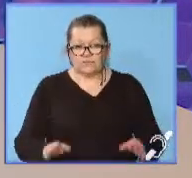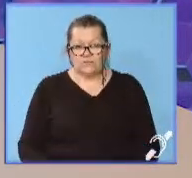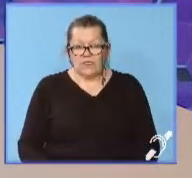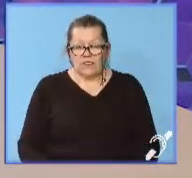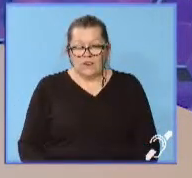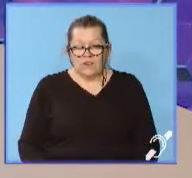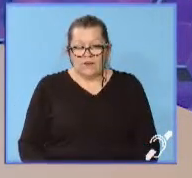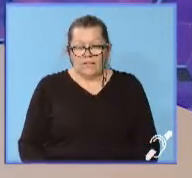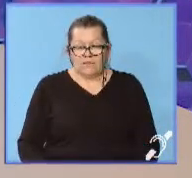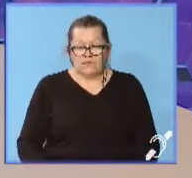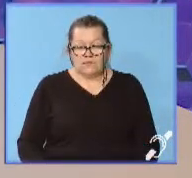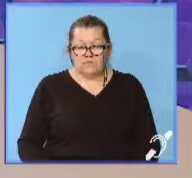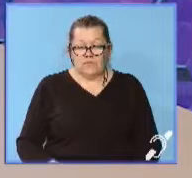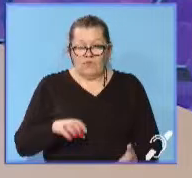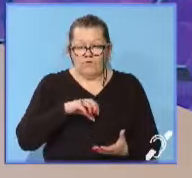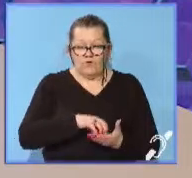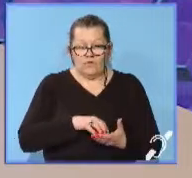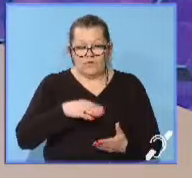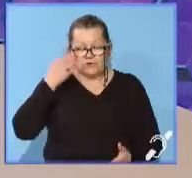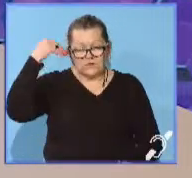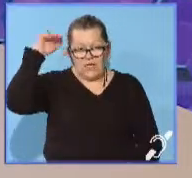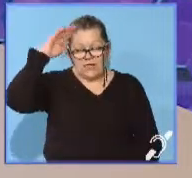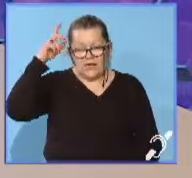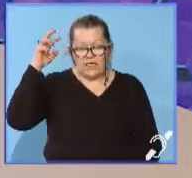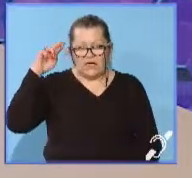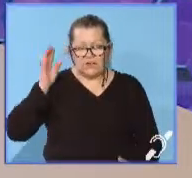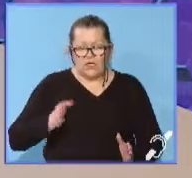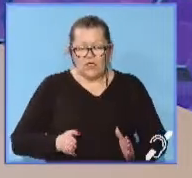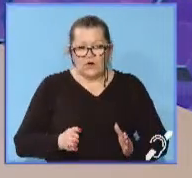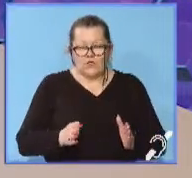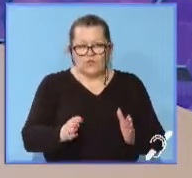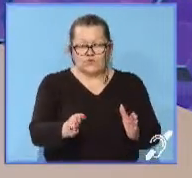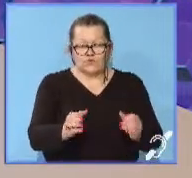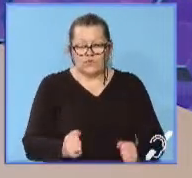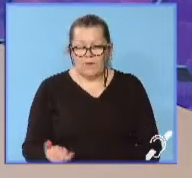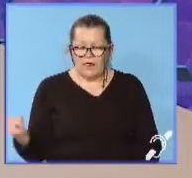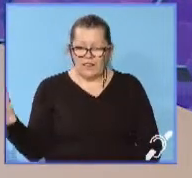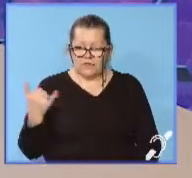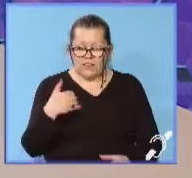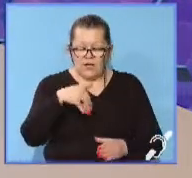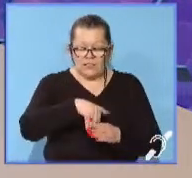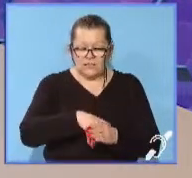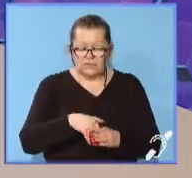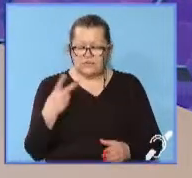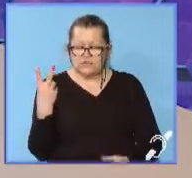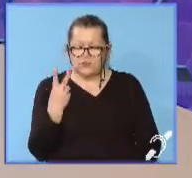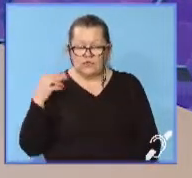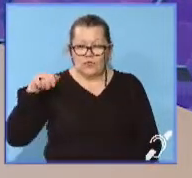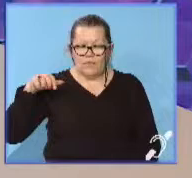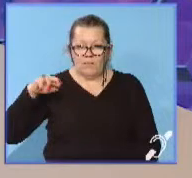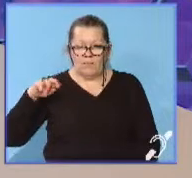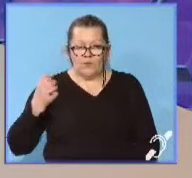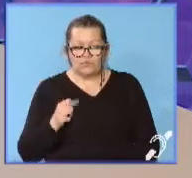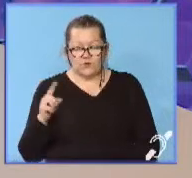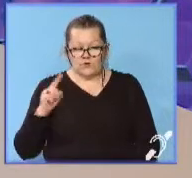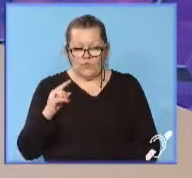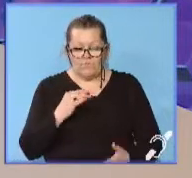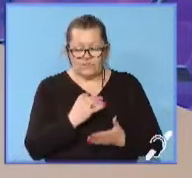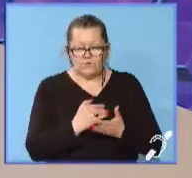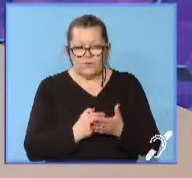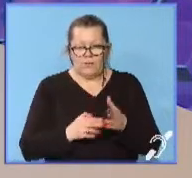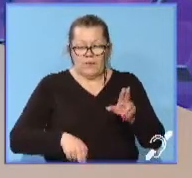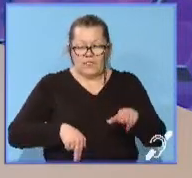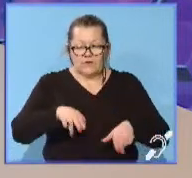proteste acestea s au desfășurat la Slatina și Caracal pe trasee aflate la intrarea în cele două municipii fără a afecta